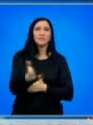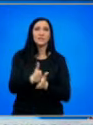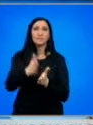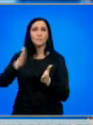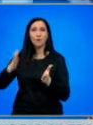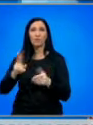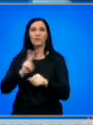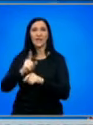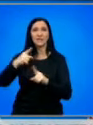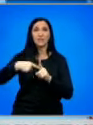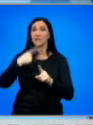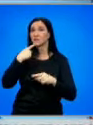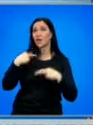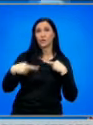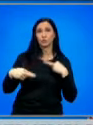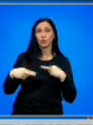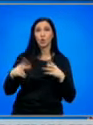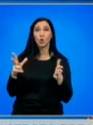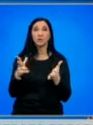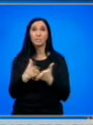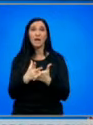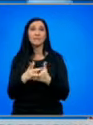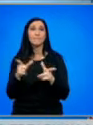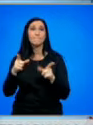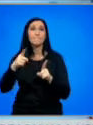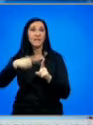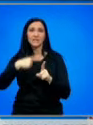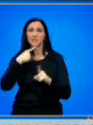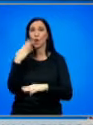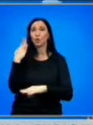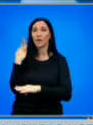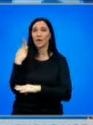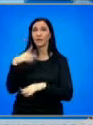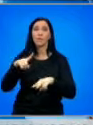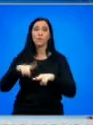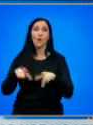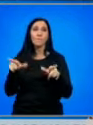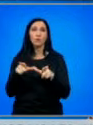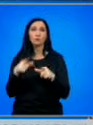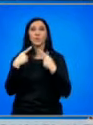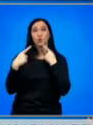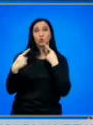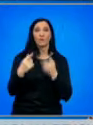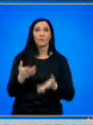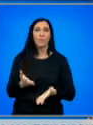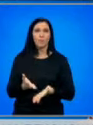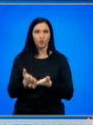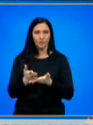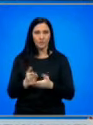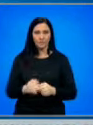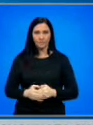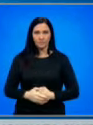12 месеца за ресторантьорите и 18 месеца за хотелиерите. Николай Минков за условията на помощта